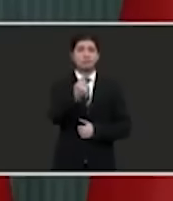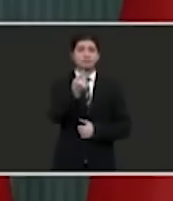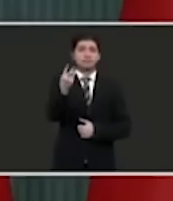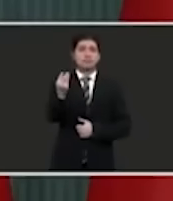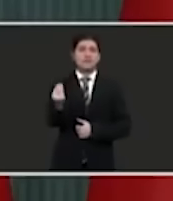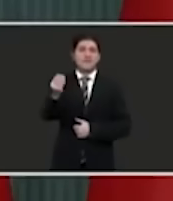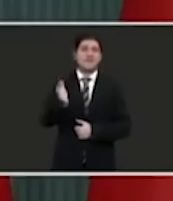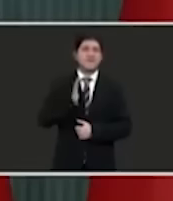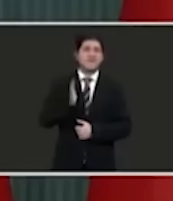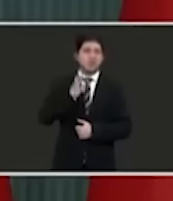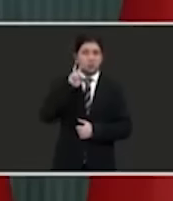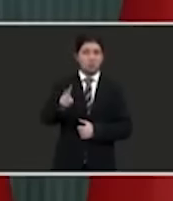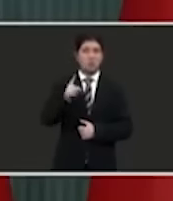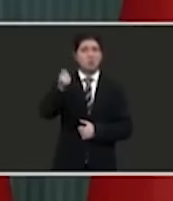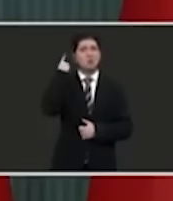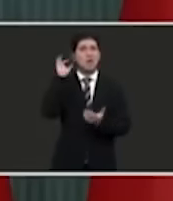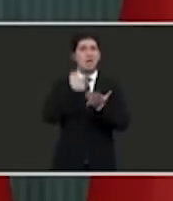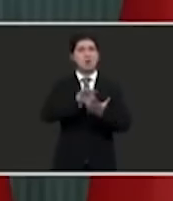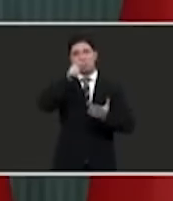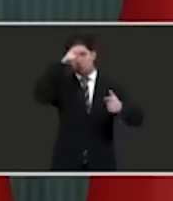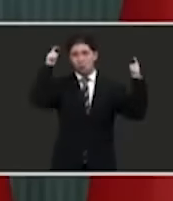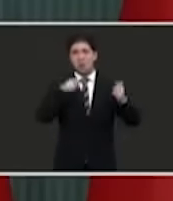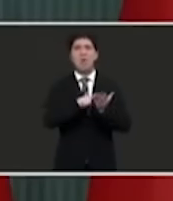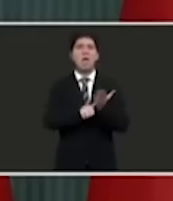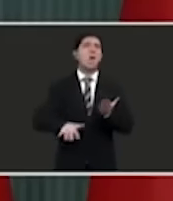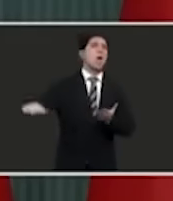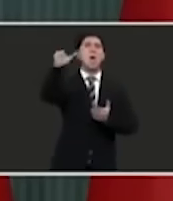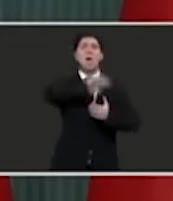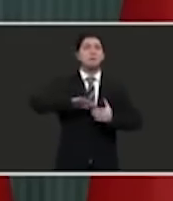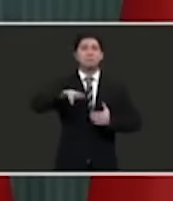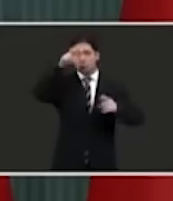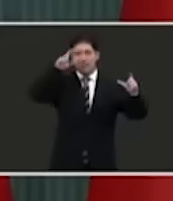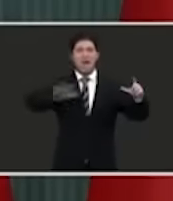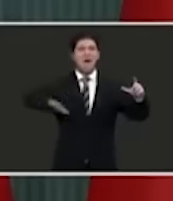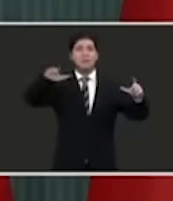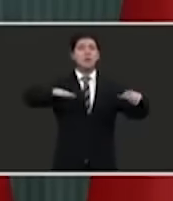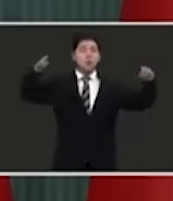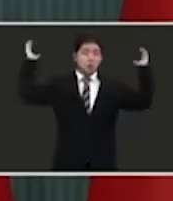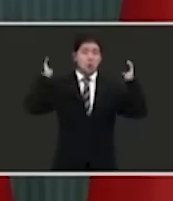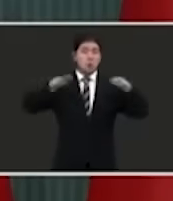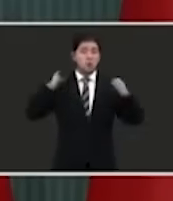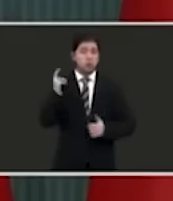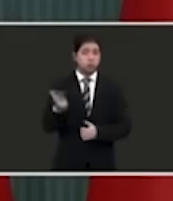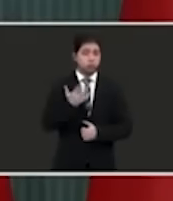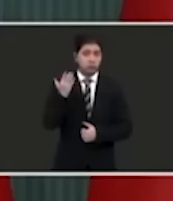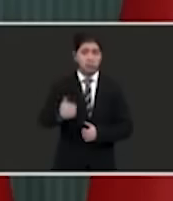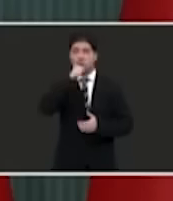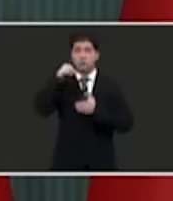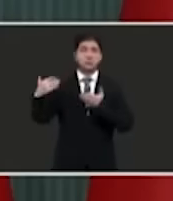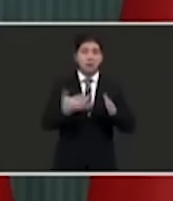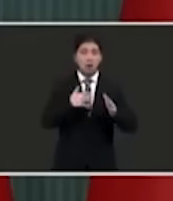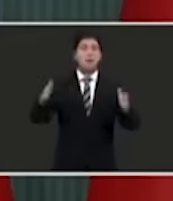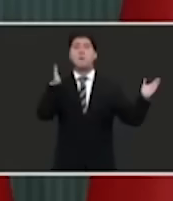kısmıdır. Dün neredeyse ülkemizin tamamını etkisi altına alan sağanak yağış, sel ve